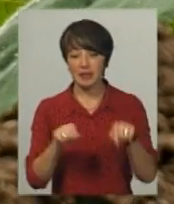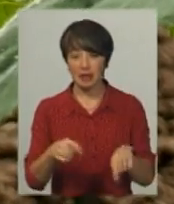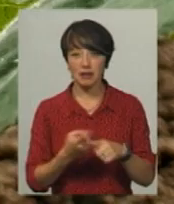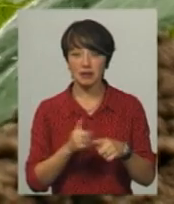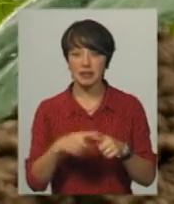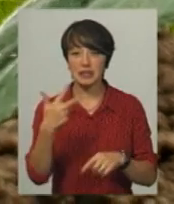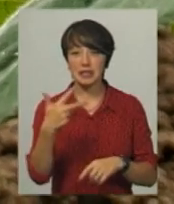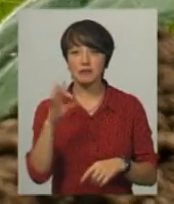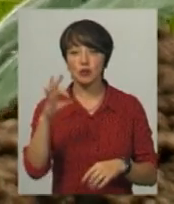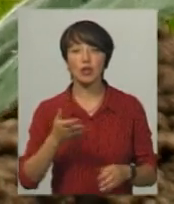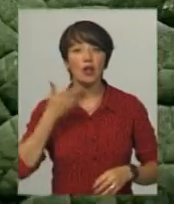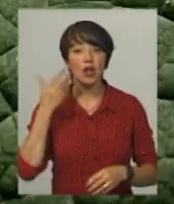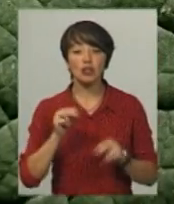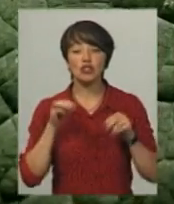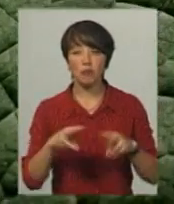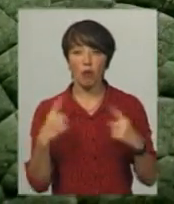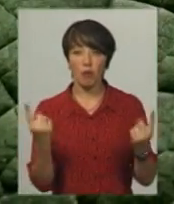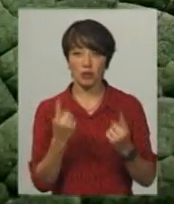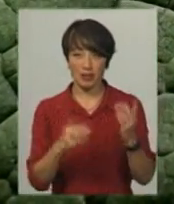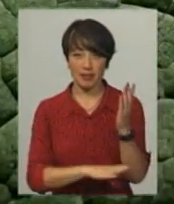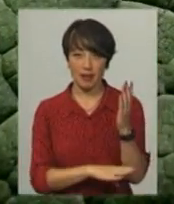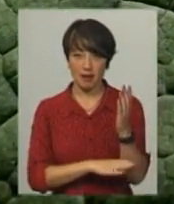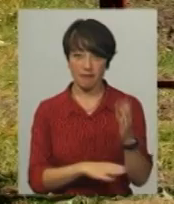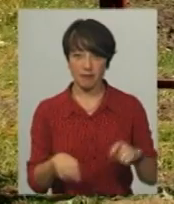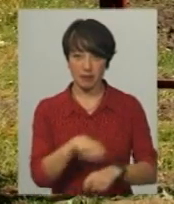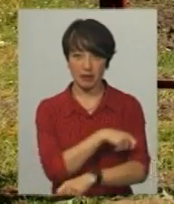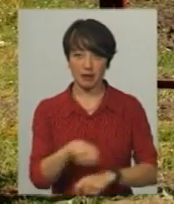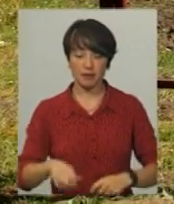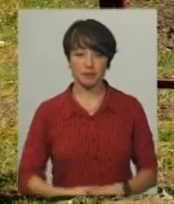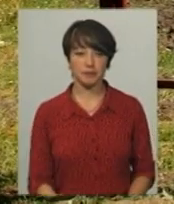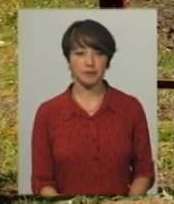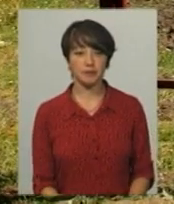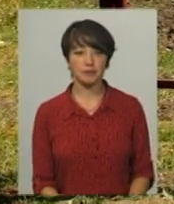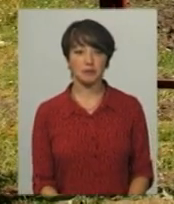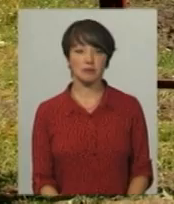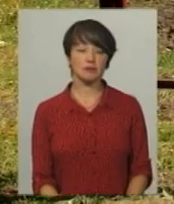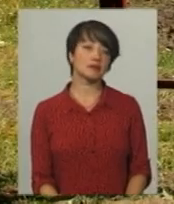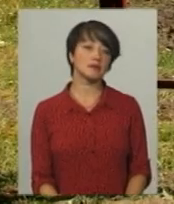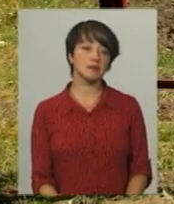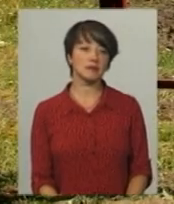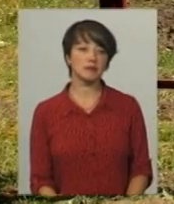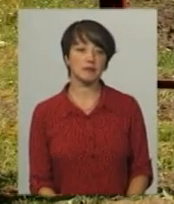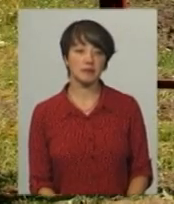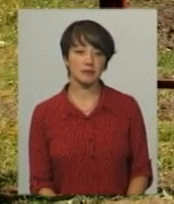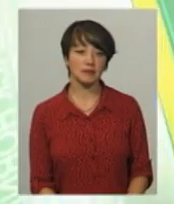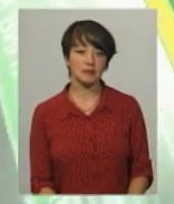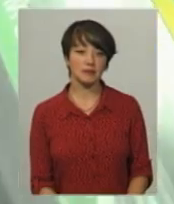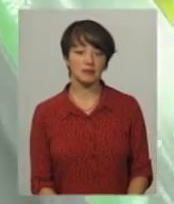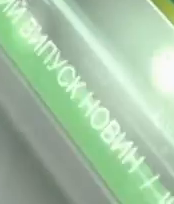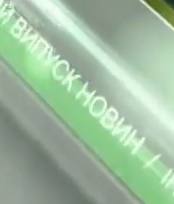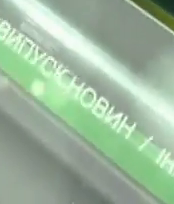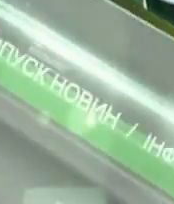на 30% легша за традиційні деревини. Михайло Жила, Віктор Кривий. Новини на Суспільному. Хмельниччина.